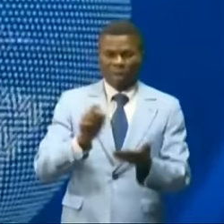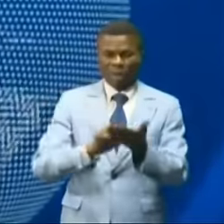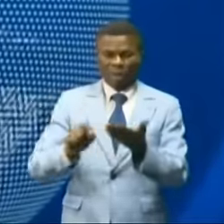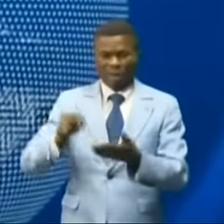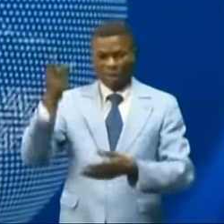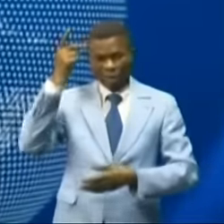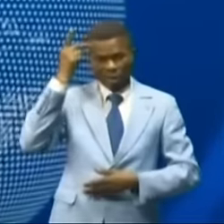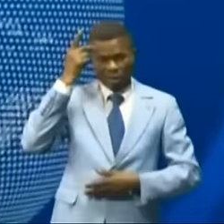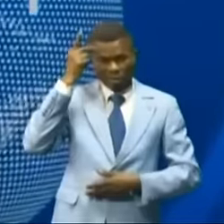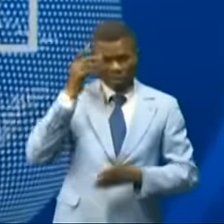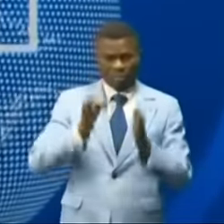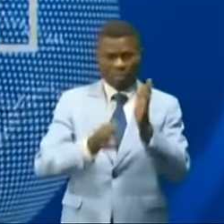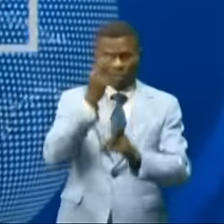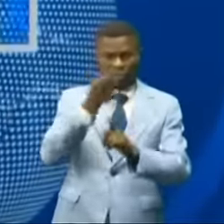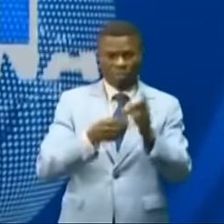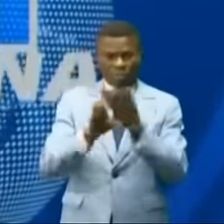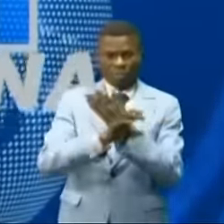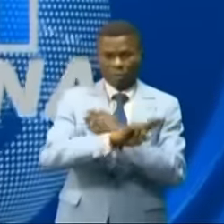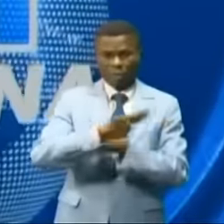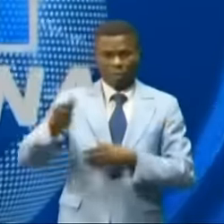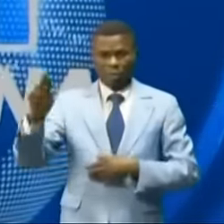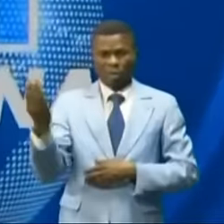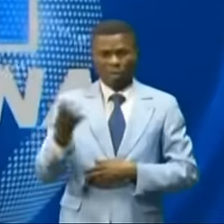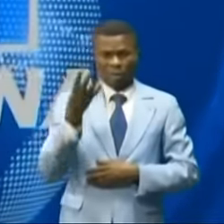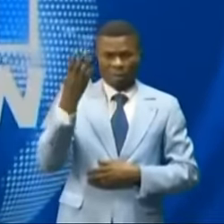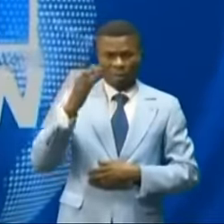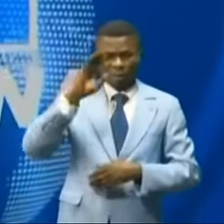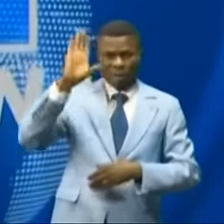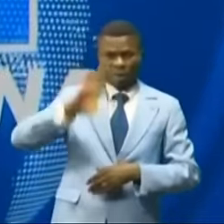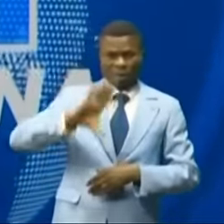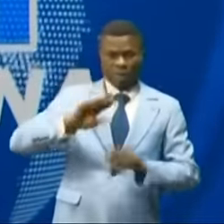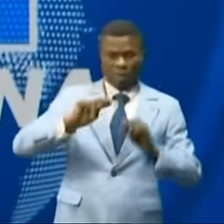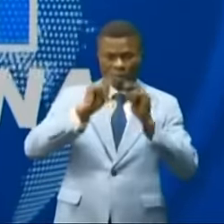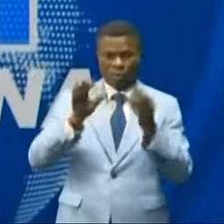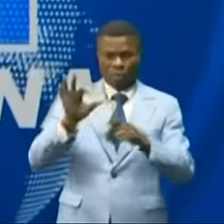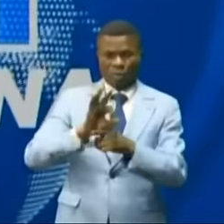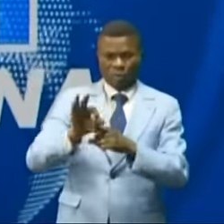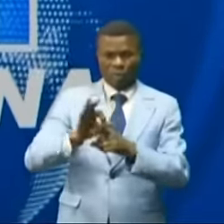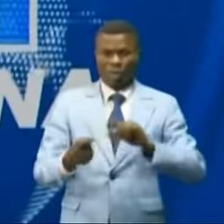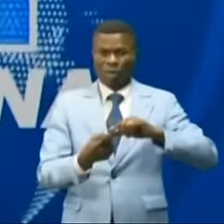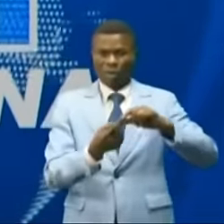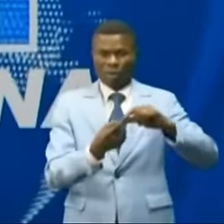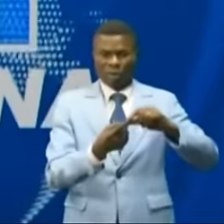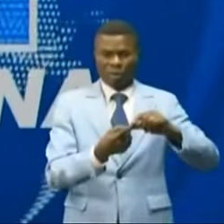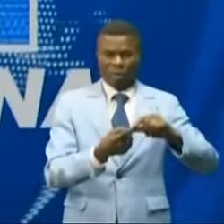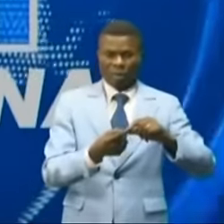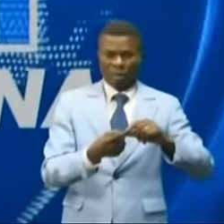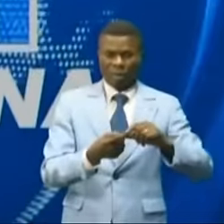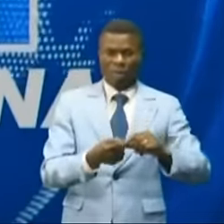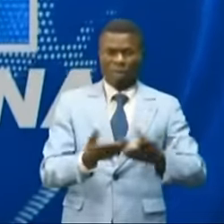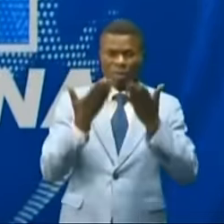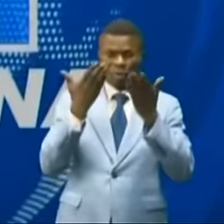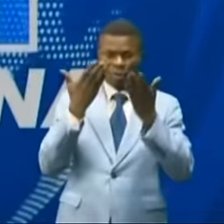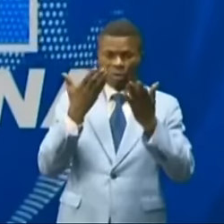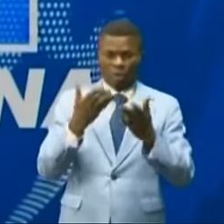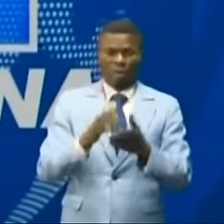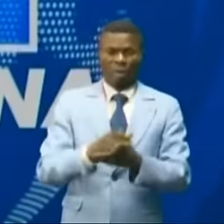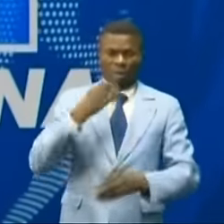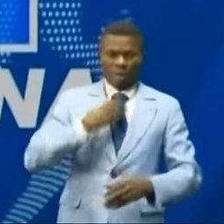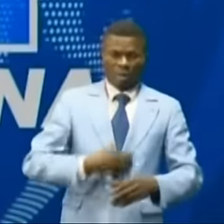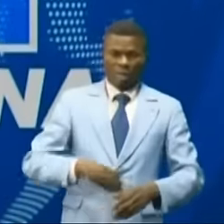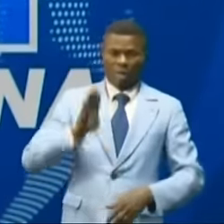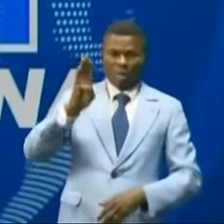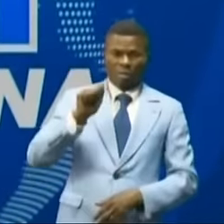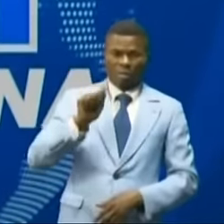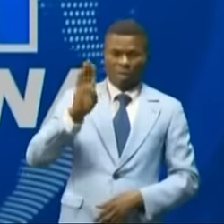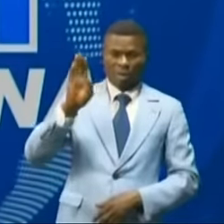à Kinshasa le 13 août 2024 pour la cinquième session spéciale du CHES de Maître Babi